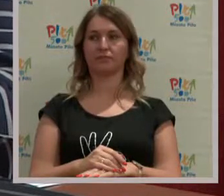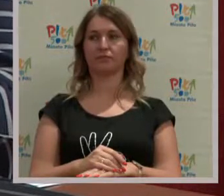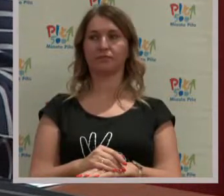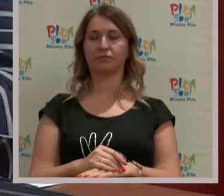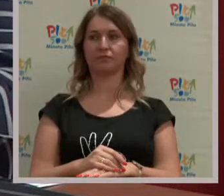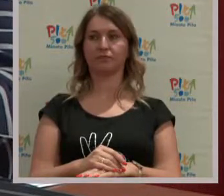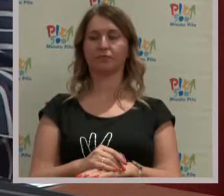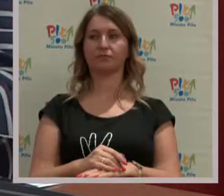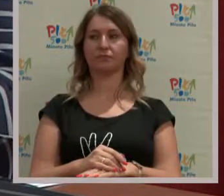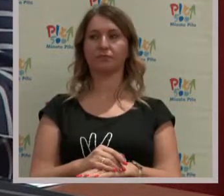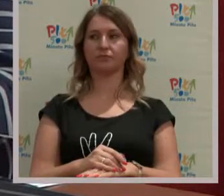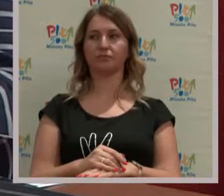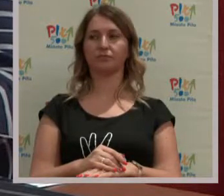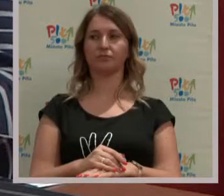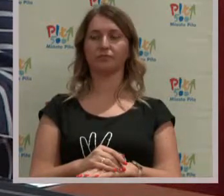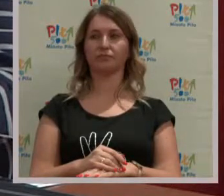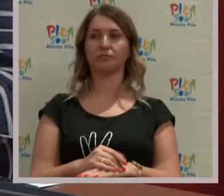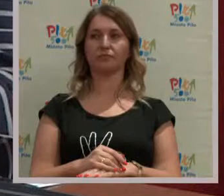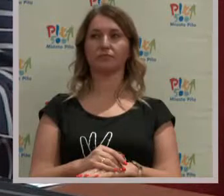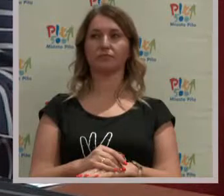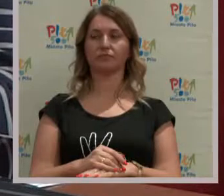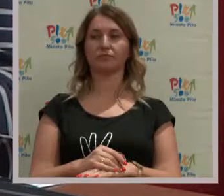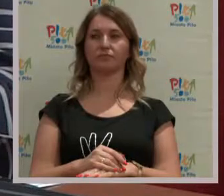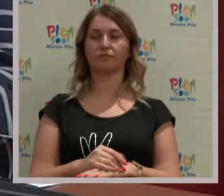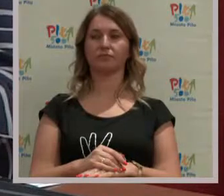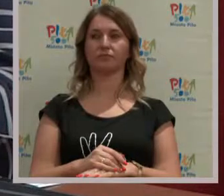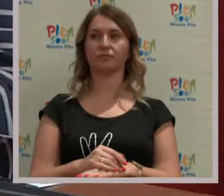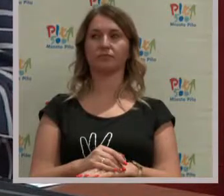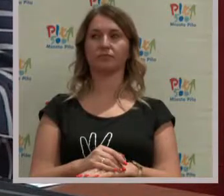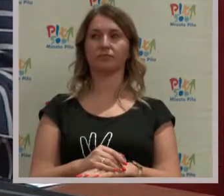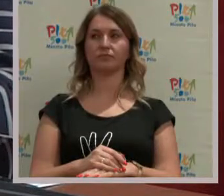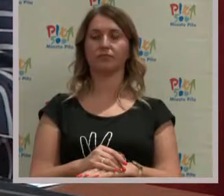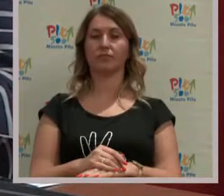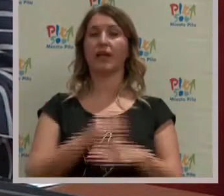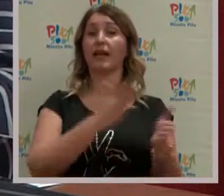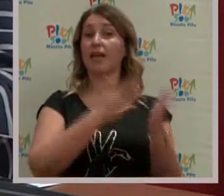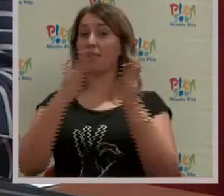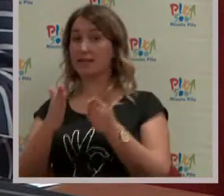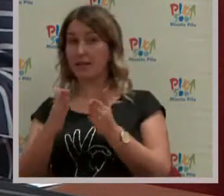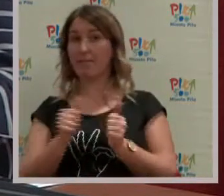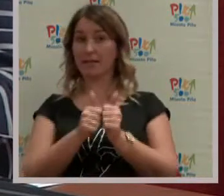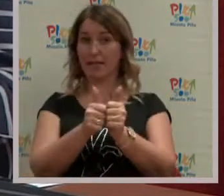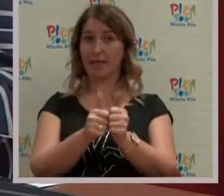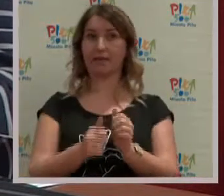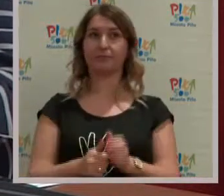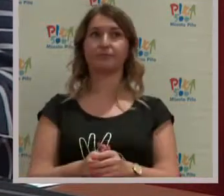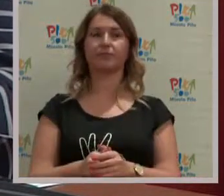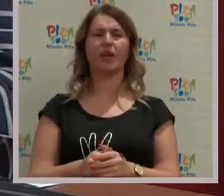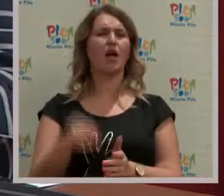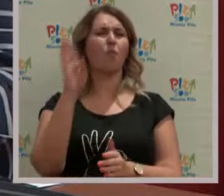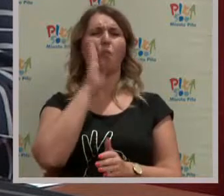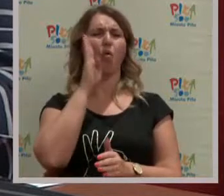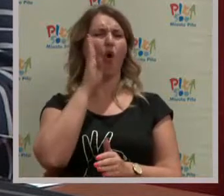a z drugiej strony dają możliwość przekazania stosownych pieniędzy również do spółki i drugie zadanie praktycznie o takiej